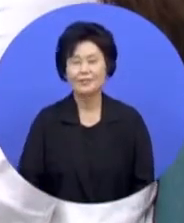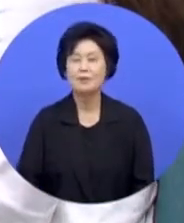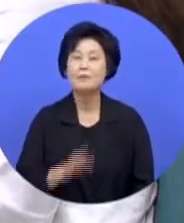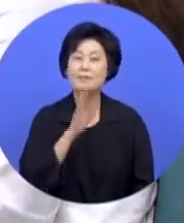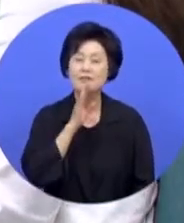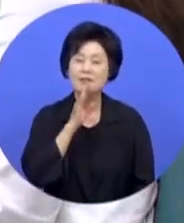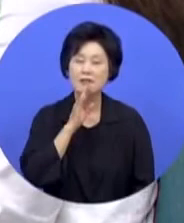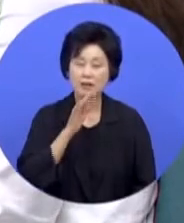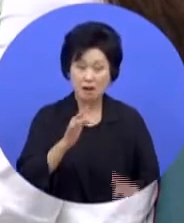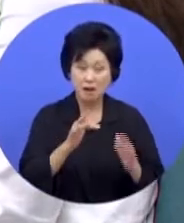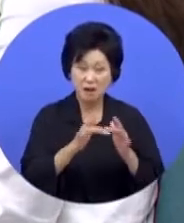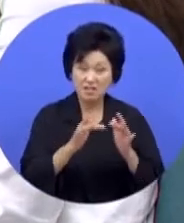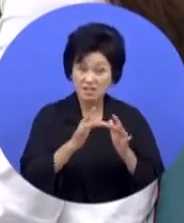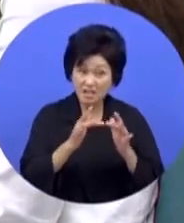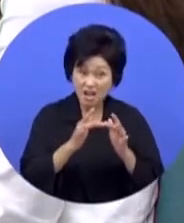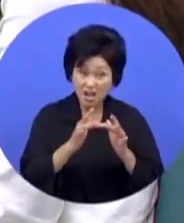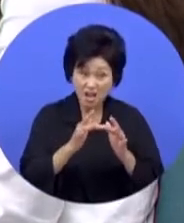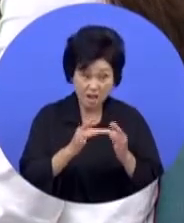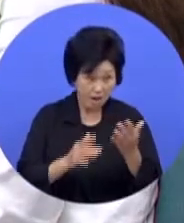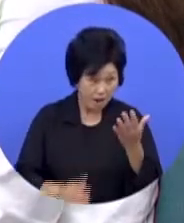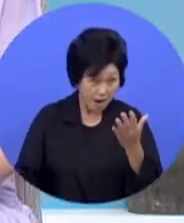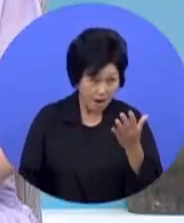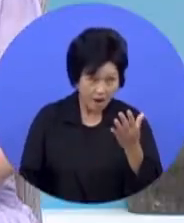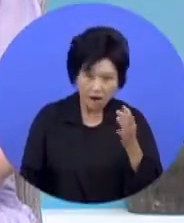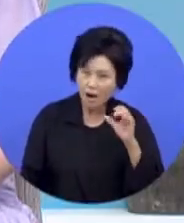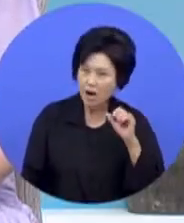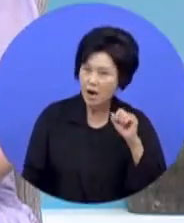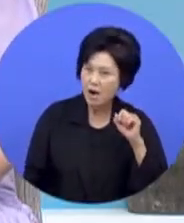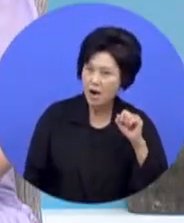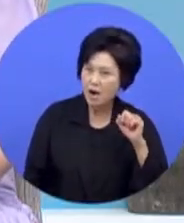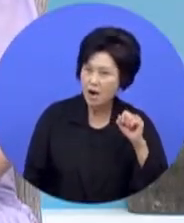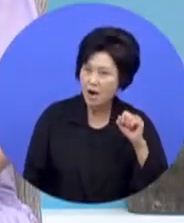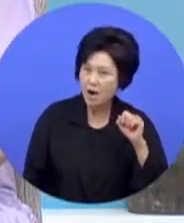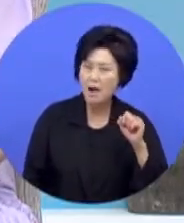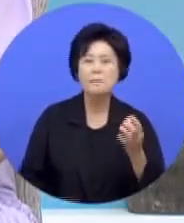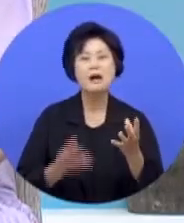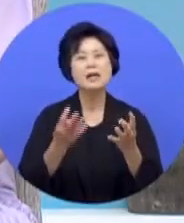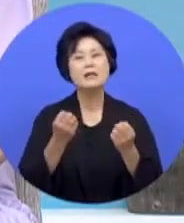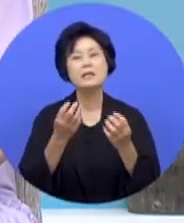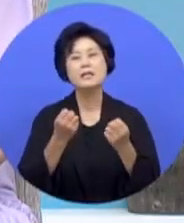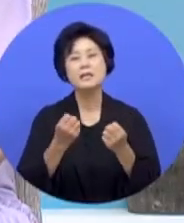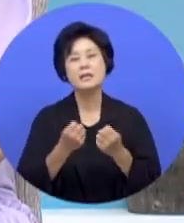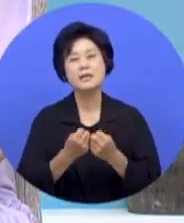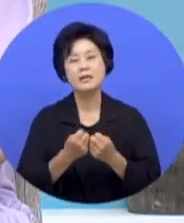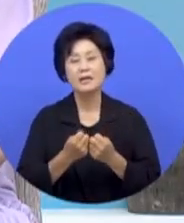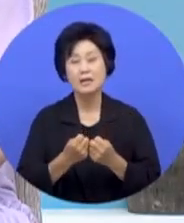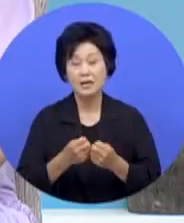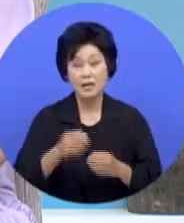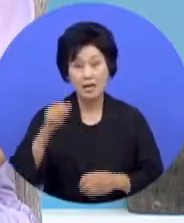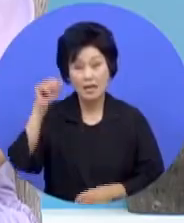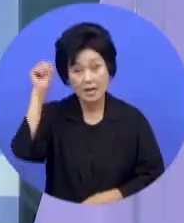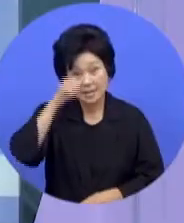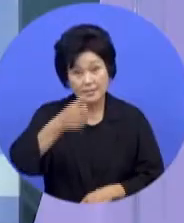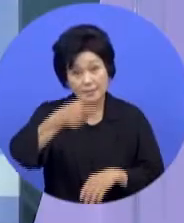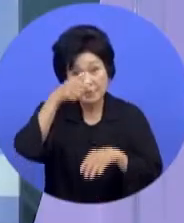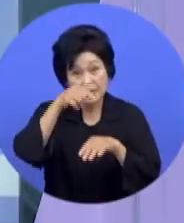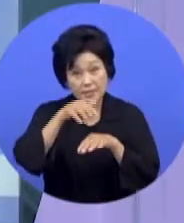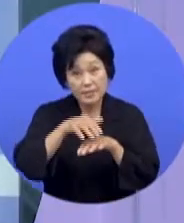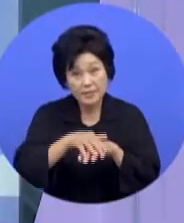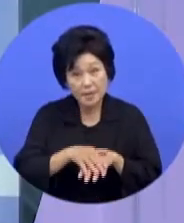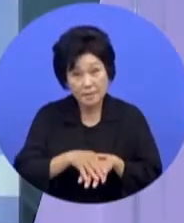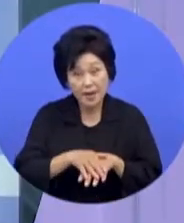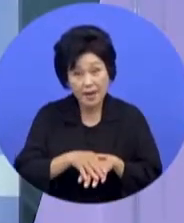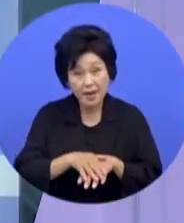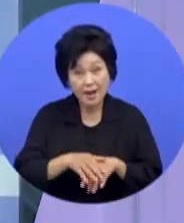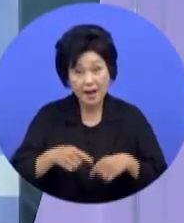네, 그러니까 맞아요. 노예가 돼 있잖아요. 그럼. 예. 그리고 새벽 예배 나가는 거는 의무예요? 아니면 자기 선택이에요? 아, 그거는 자기 선택. 선택이에요.